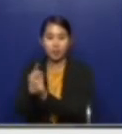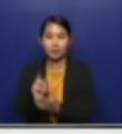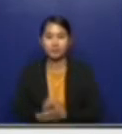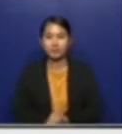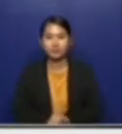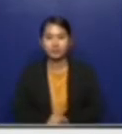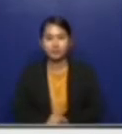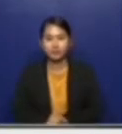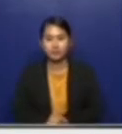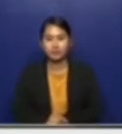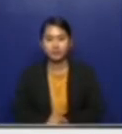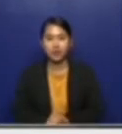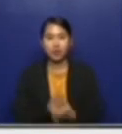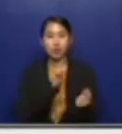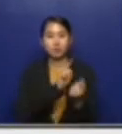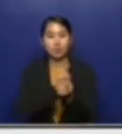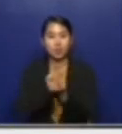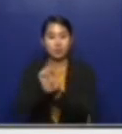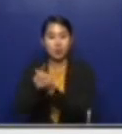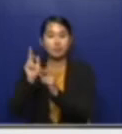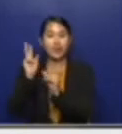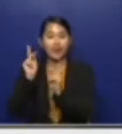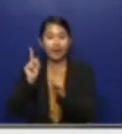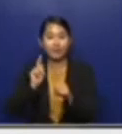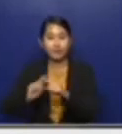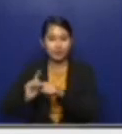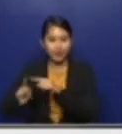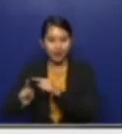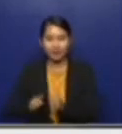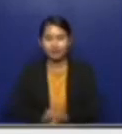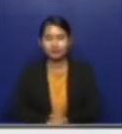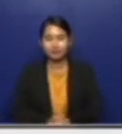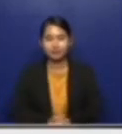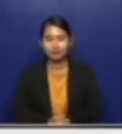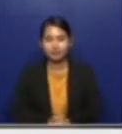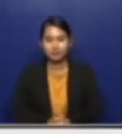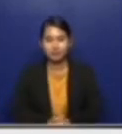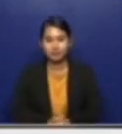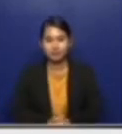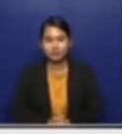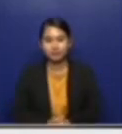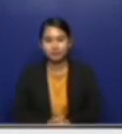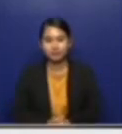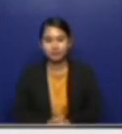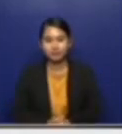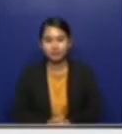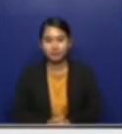เดินสายไปพบสื่อมวลชนต่างๆเกือบทุกฉบับ